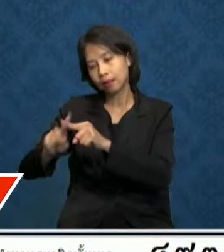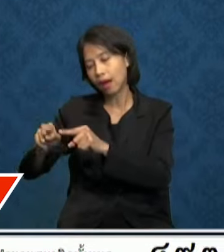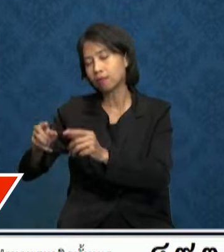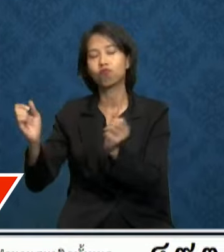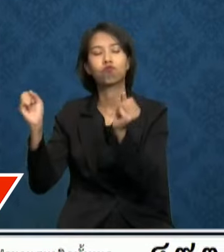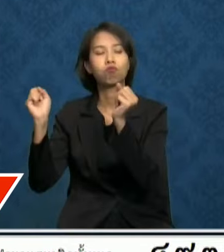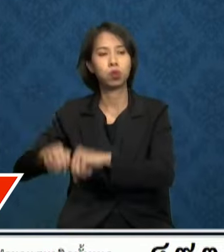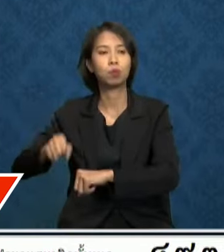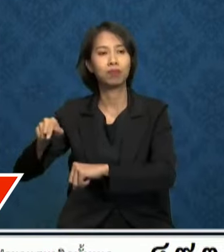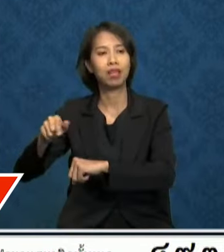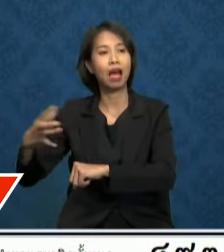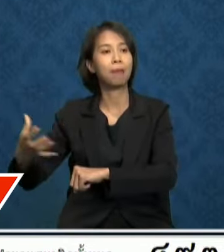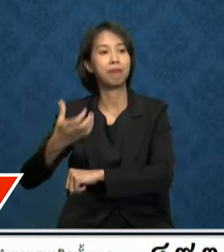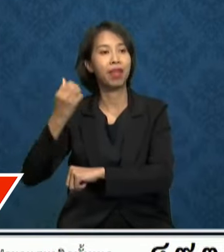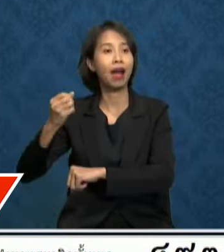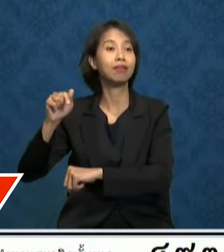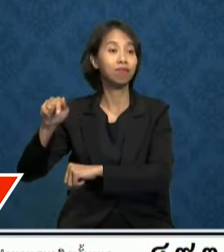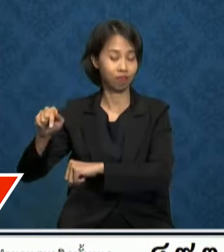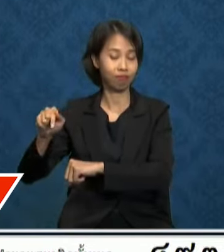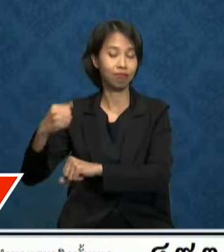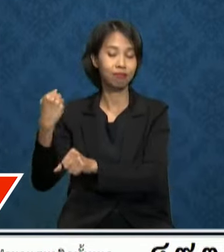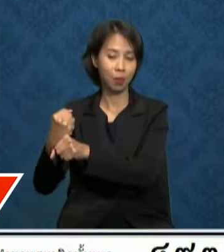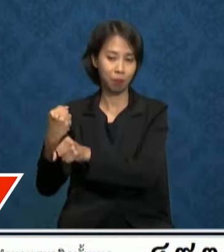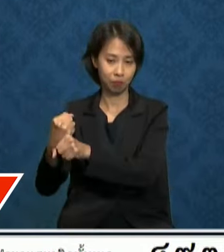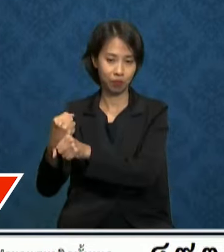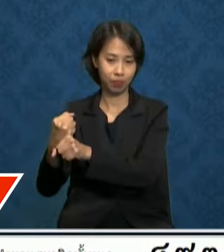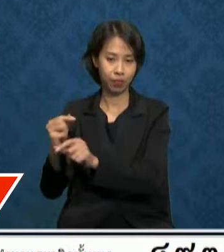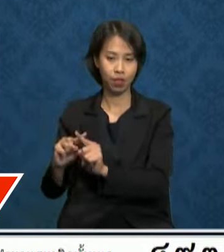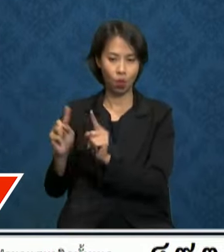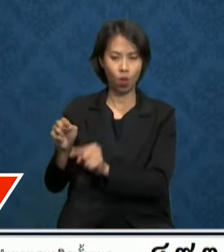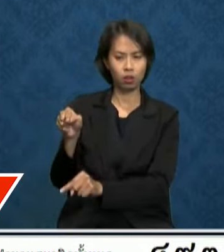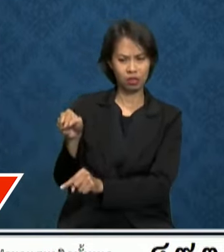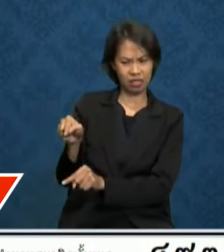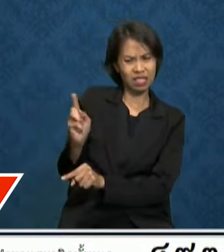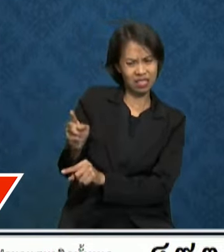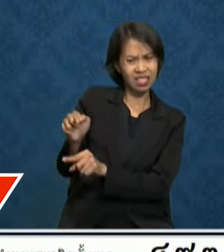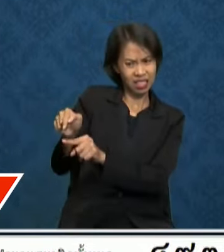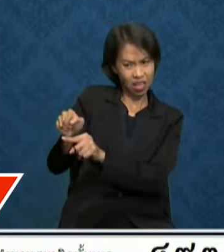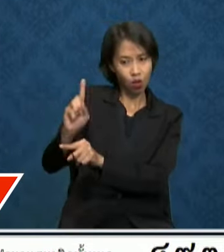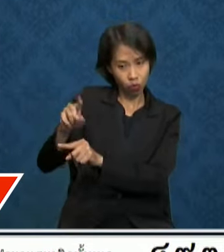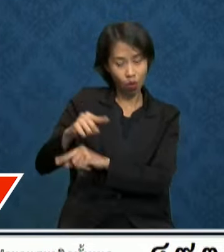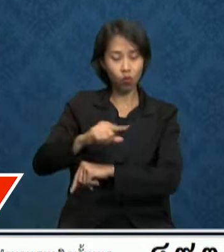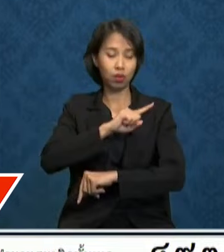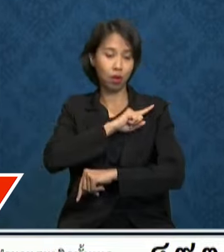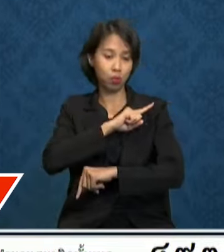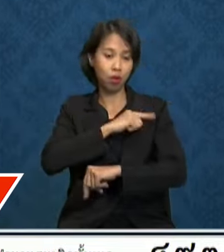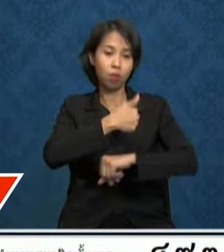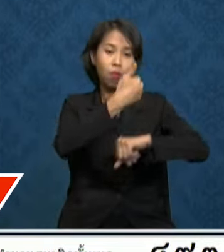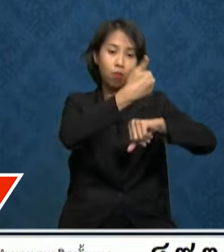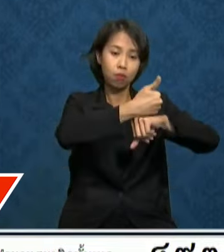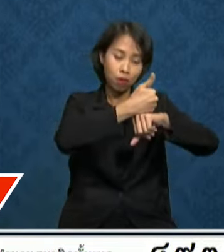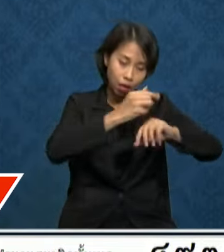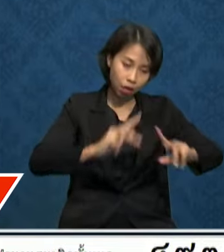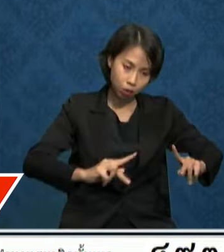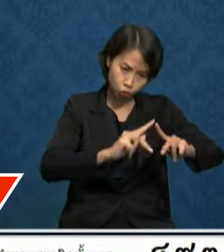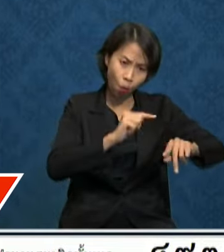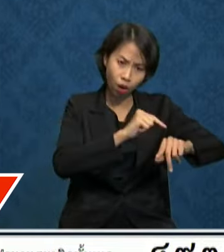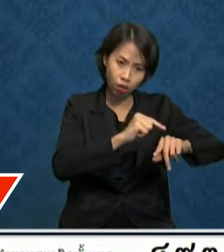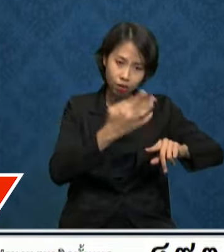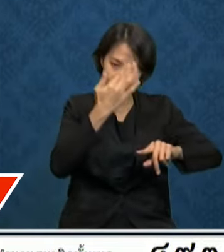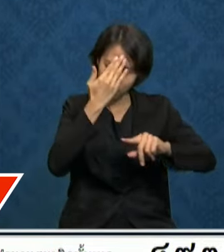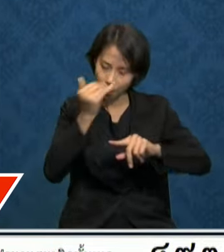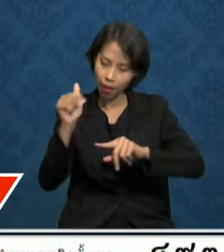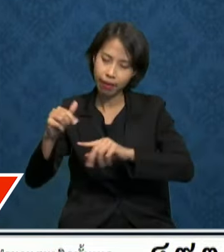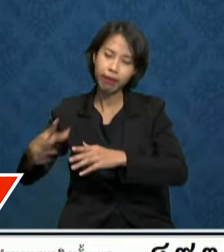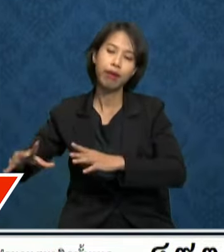การของกระทรวงกลาโหมแต่เดี๋ยวไม่ใช่ว่านั่นเป็นหน้าที่ของรัฐมนตรีกระทรวงกลาโหมหรอกเหรอครับเดี๋ยวมาดูสไลด์ถัด